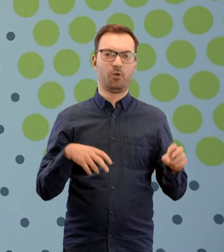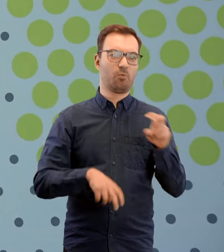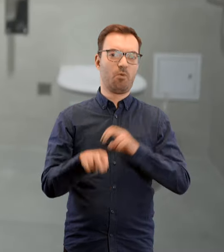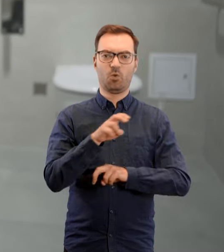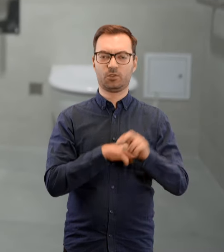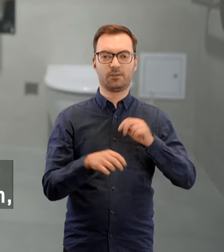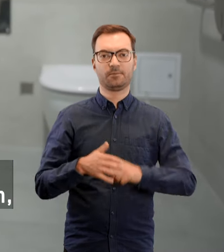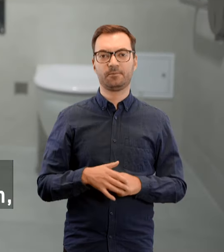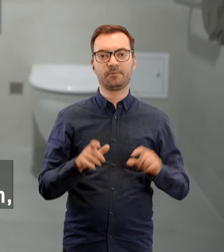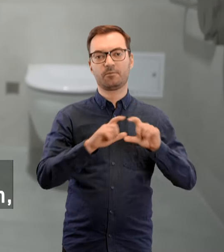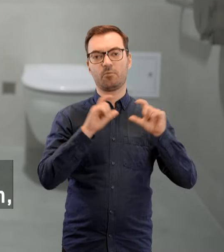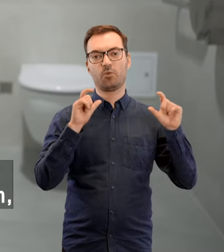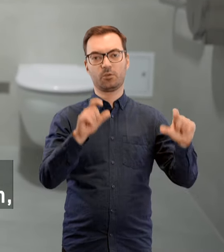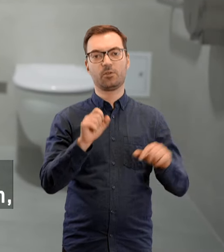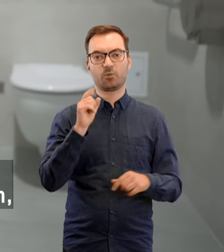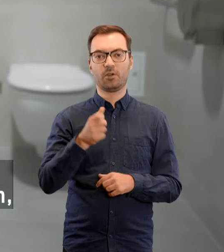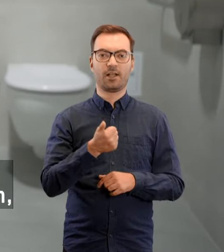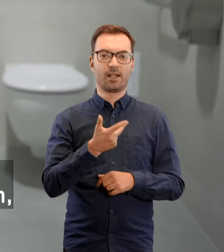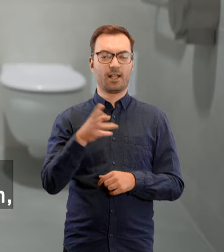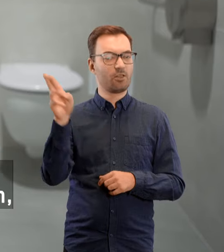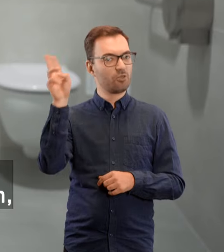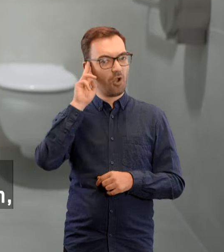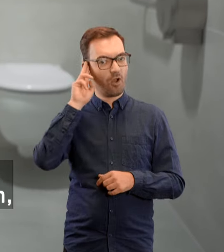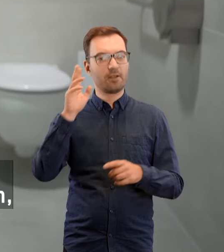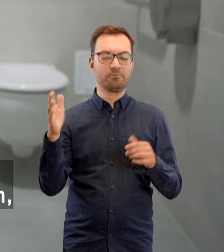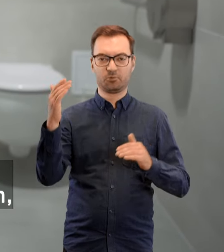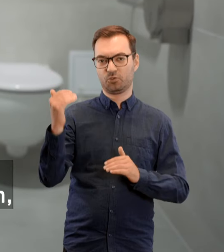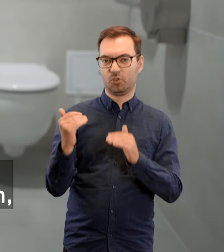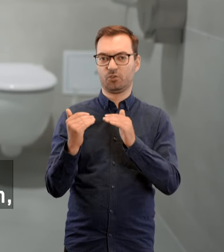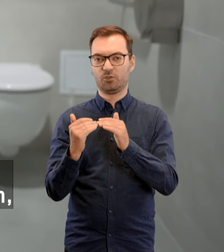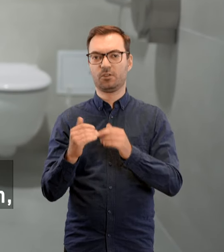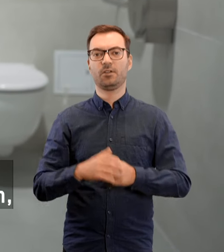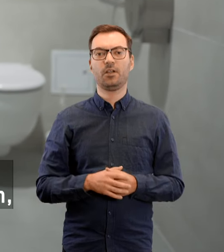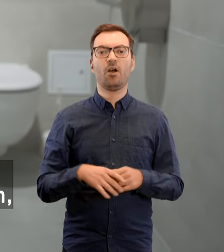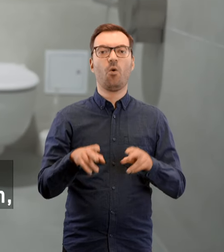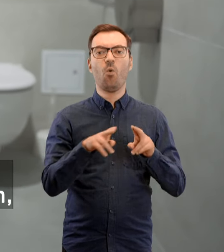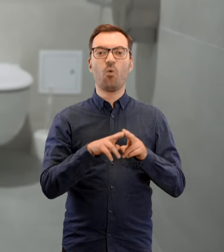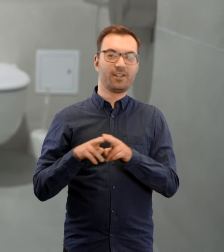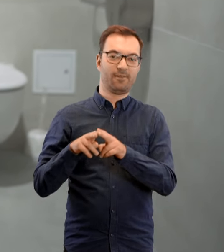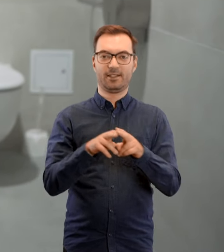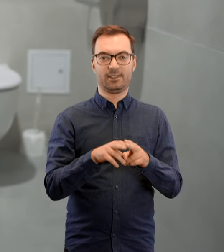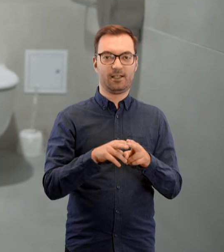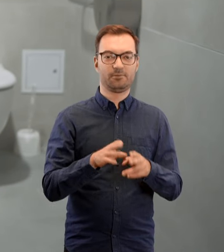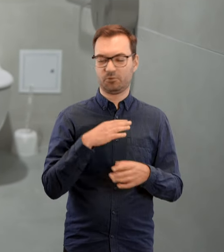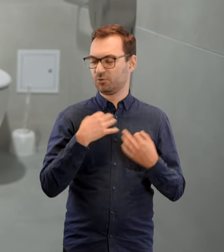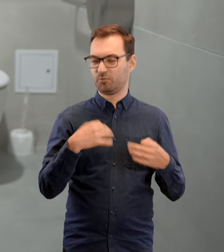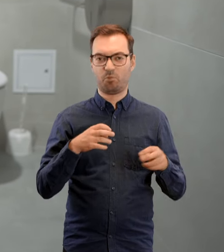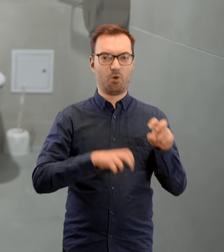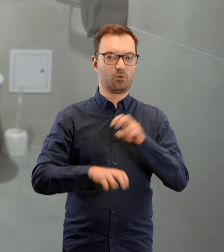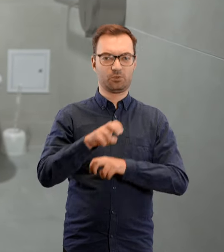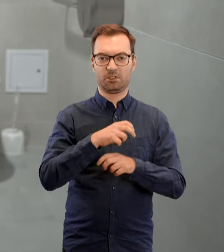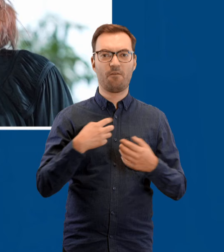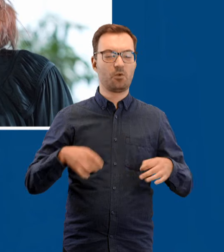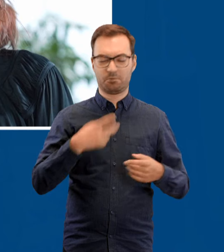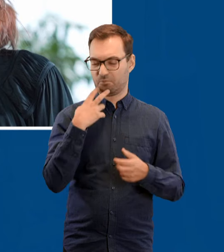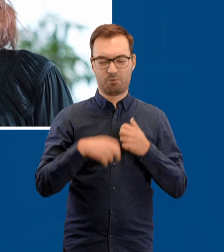obiekcie. W budynku znajduje się również kilka toalet dostosowanych do potrzeb uniwersalnych, umożliwiających swobodne poruszanie się